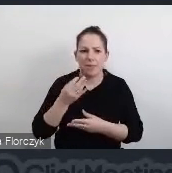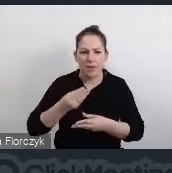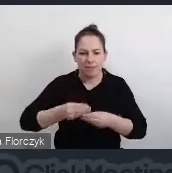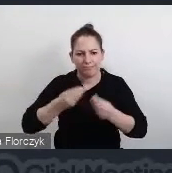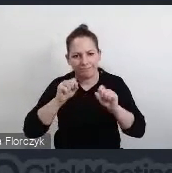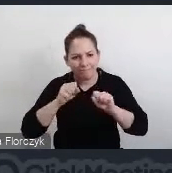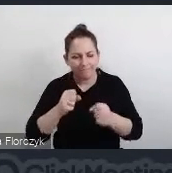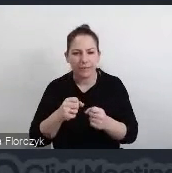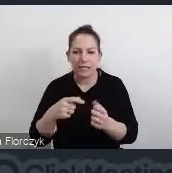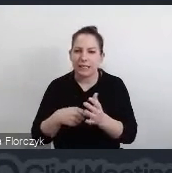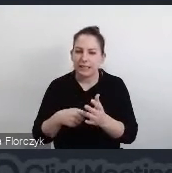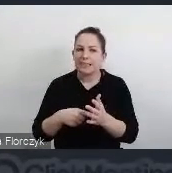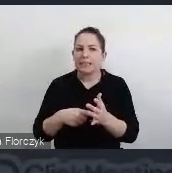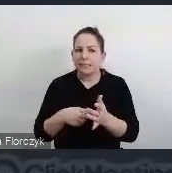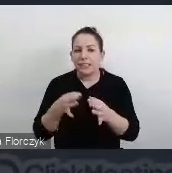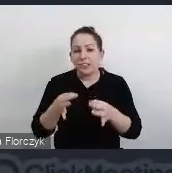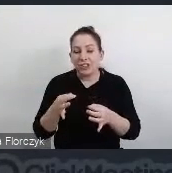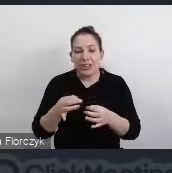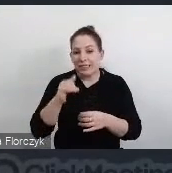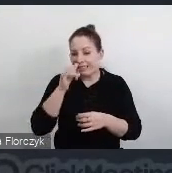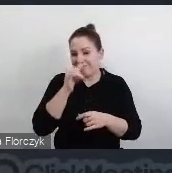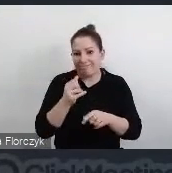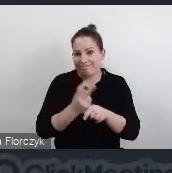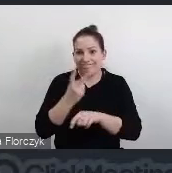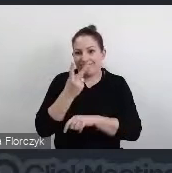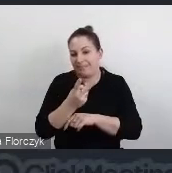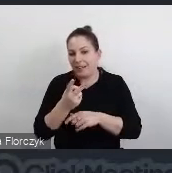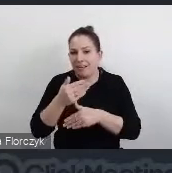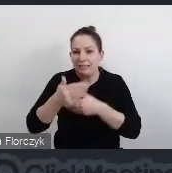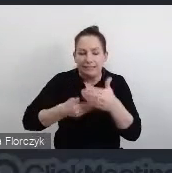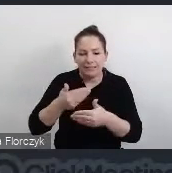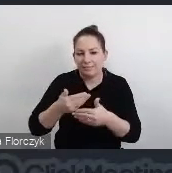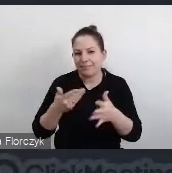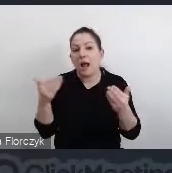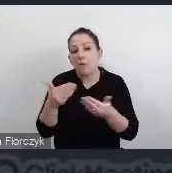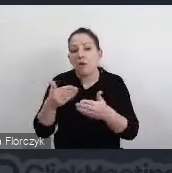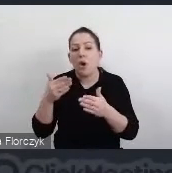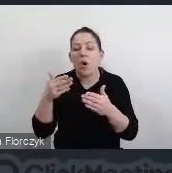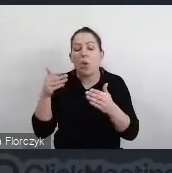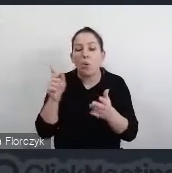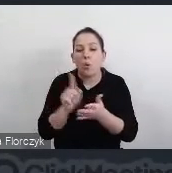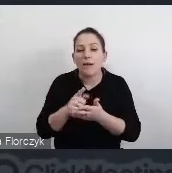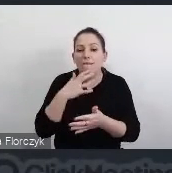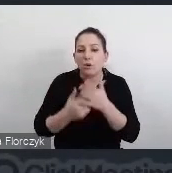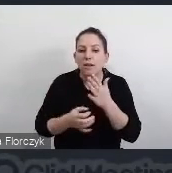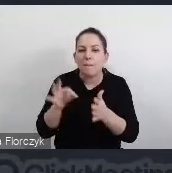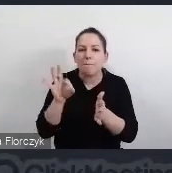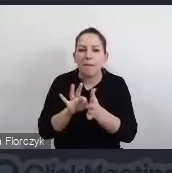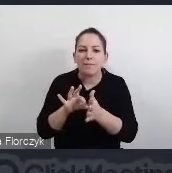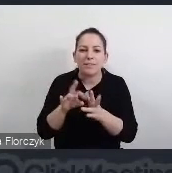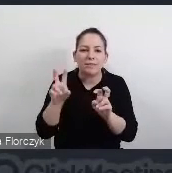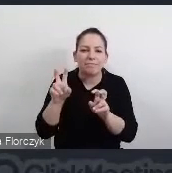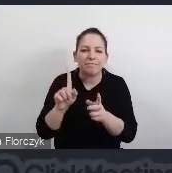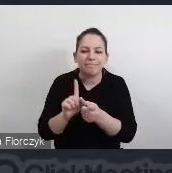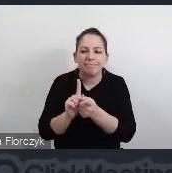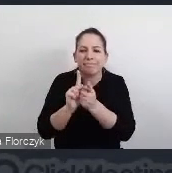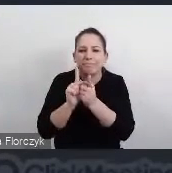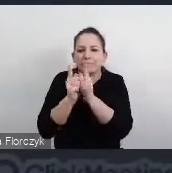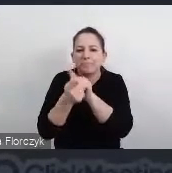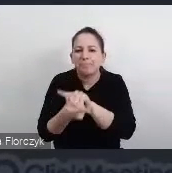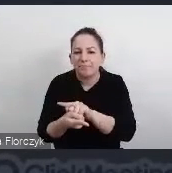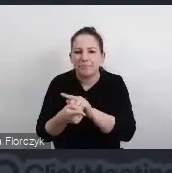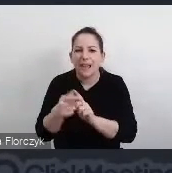rzecz, której pewnie dzisiaj nie przeskoczymy, ale może uda się to wykorzystać na podstawie pewnych przekształcenia